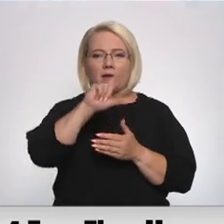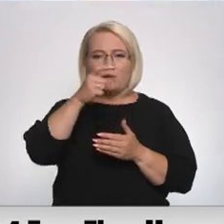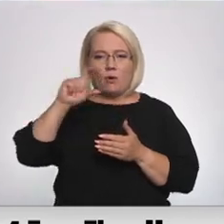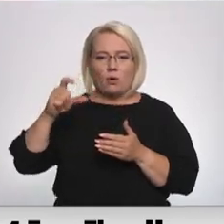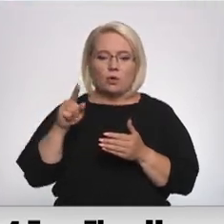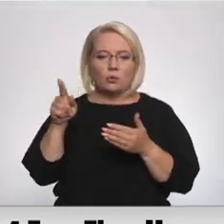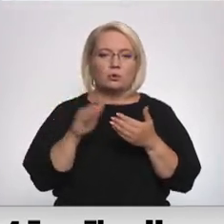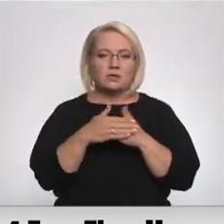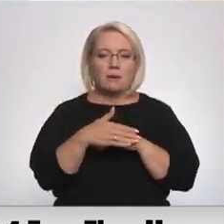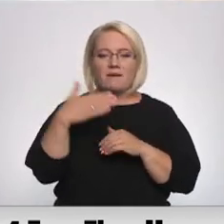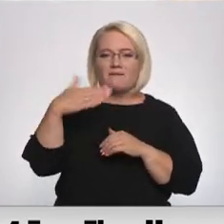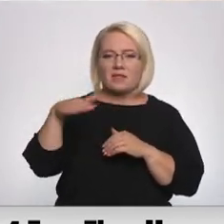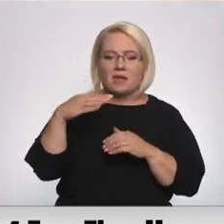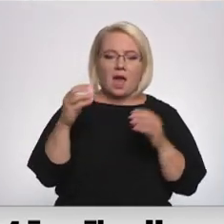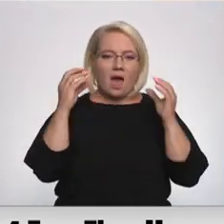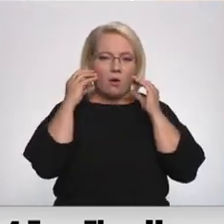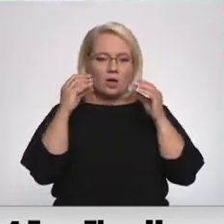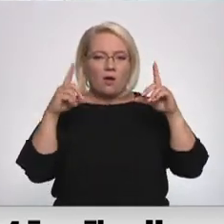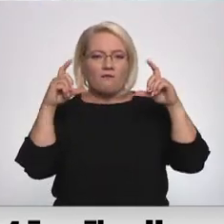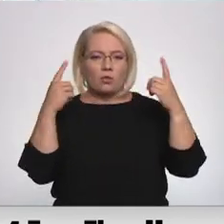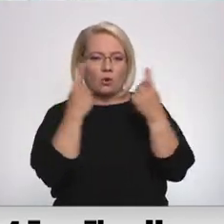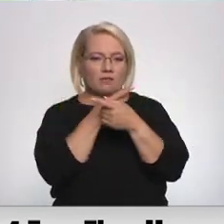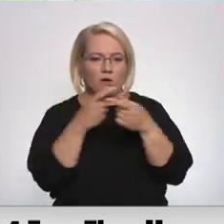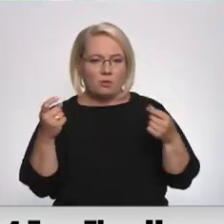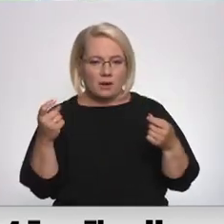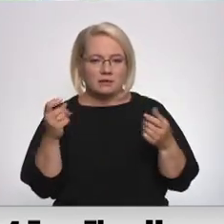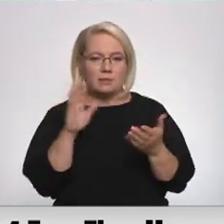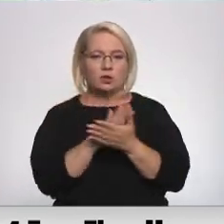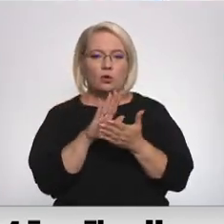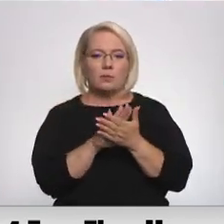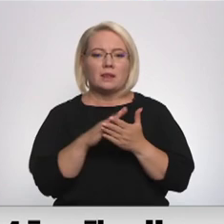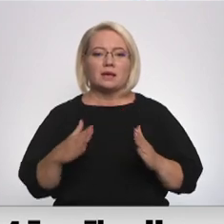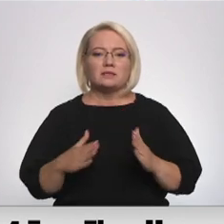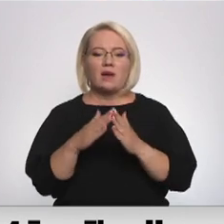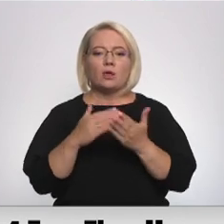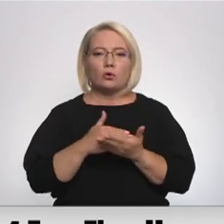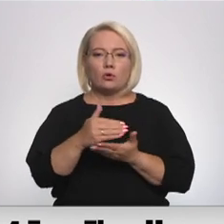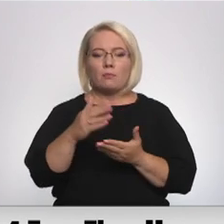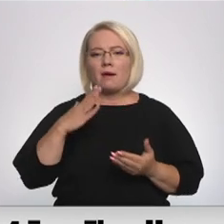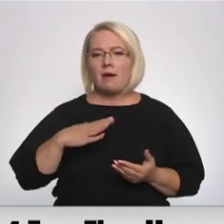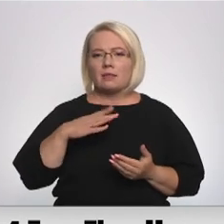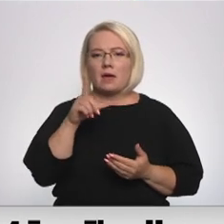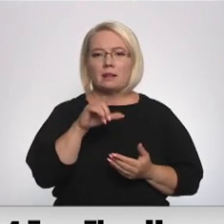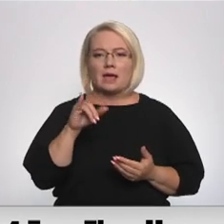kuriem slēpjas video, audio un foto informācija, bet jubilejas svinību turpinājumā gaidāma Zigmara